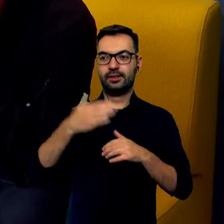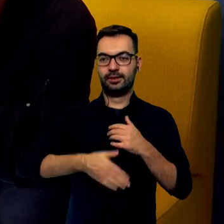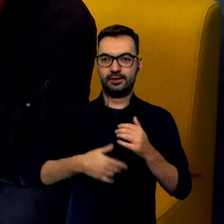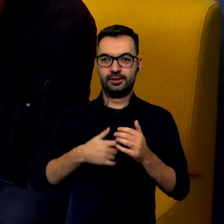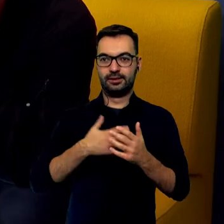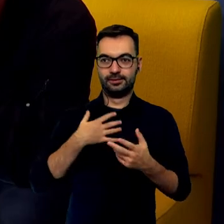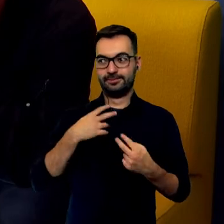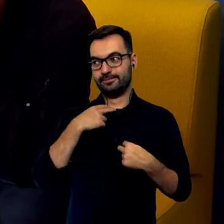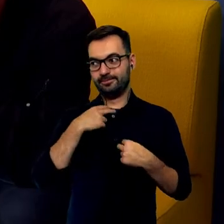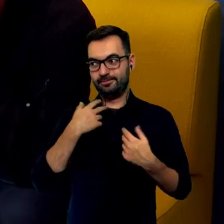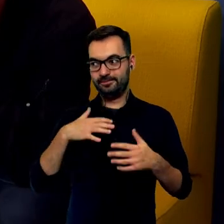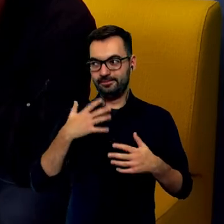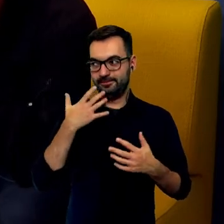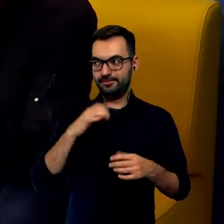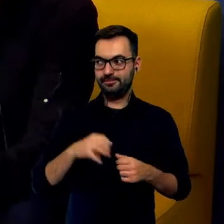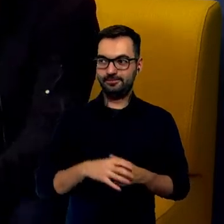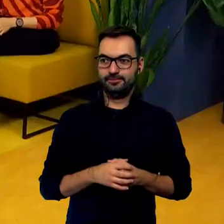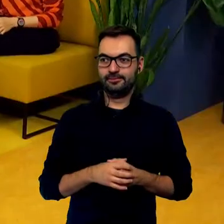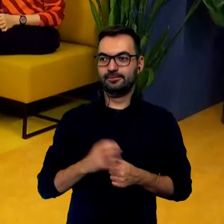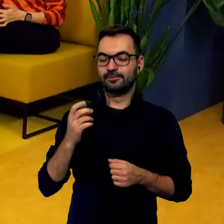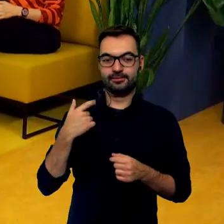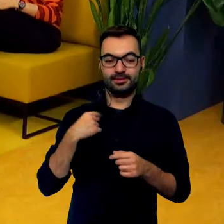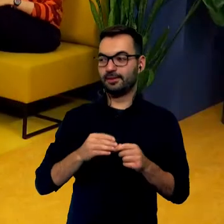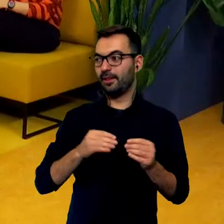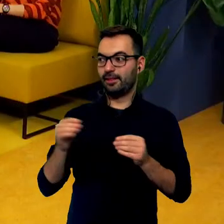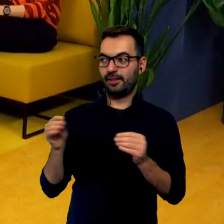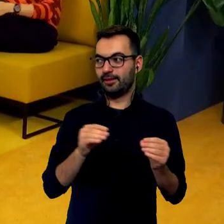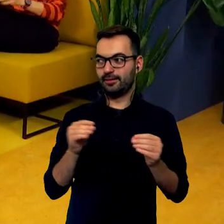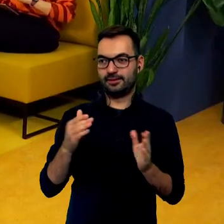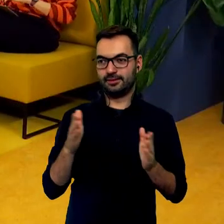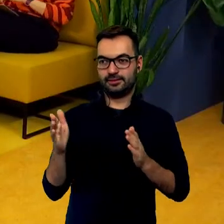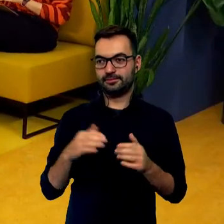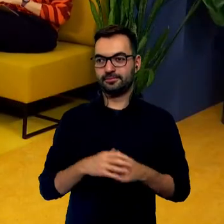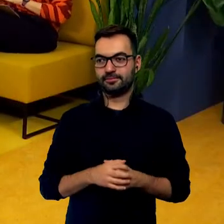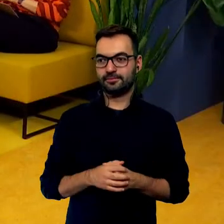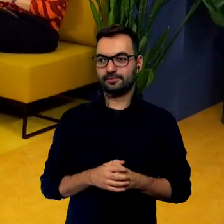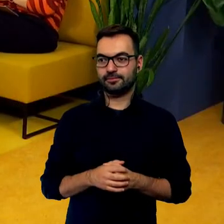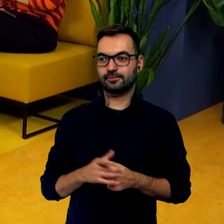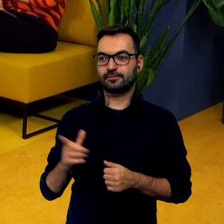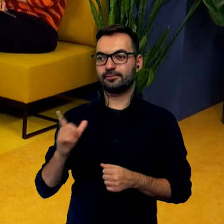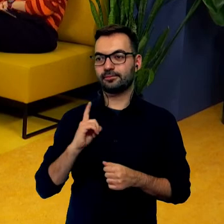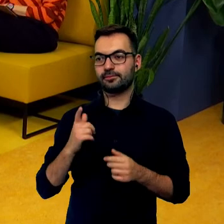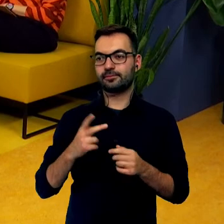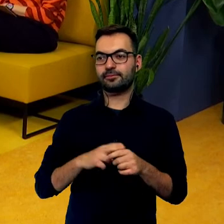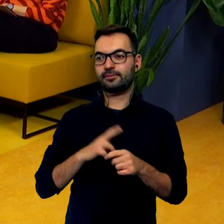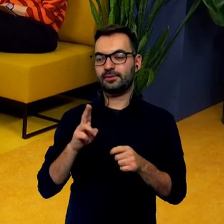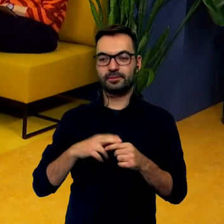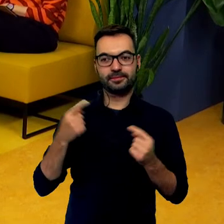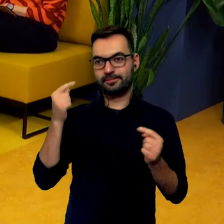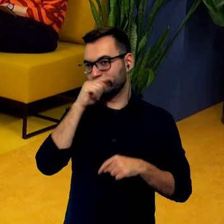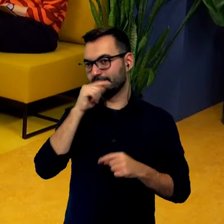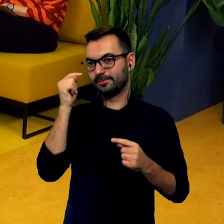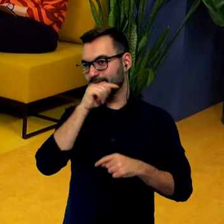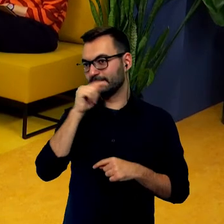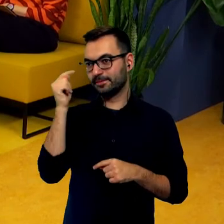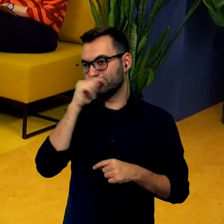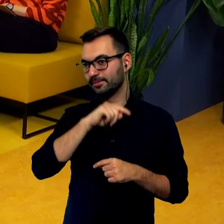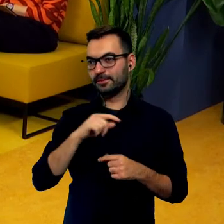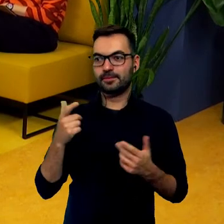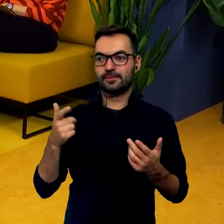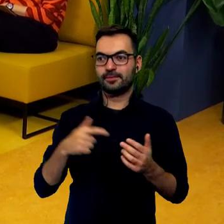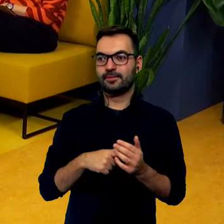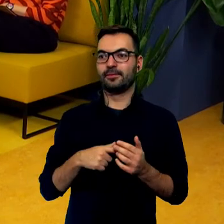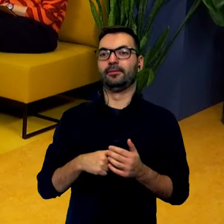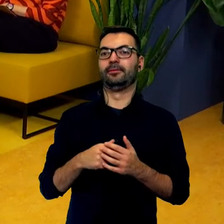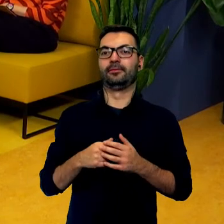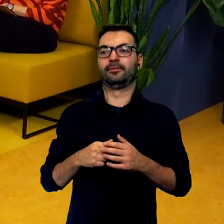końcu się robiło gorąco. Tak, tak, bo jednak te przesunięcia bywały, nie? Że właśnie nam wypadały terminy i po prostu mieliśmy,